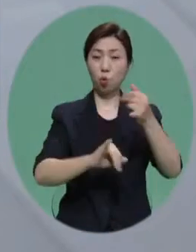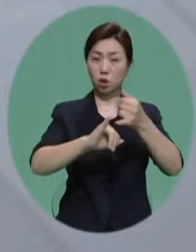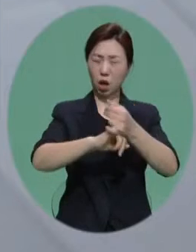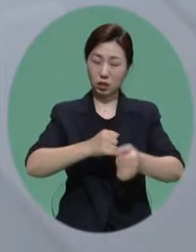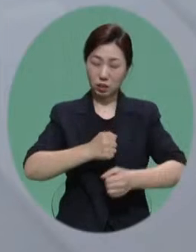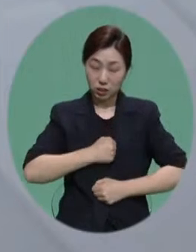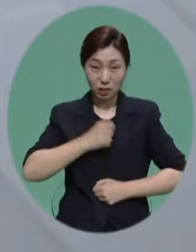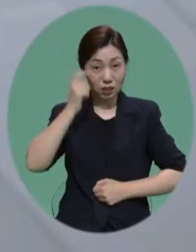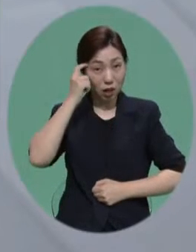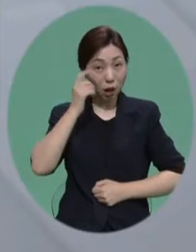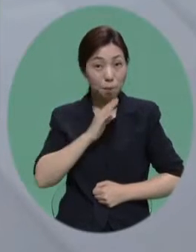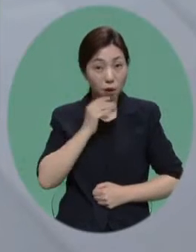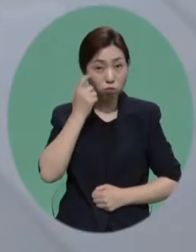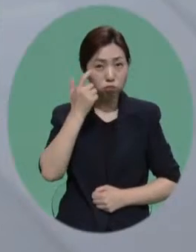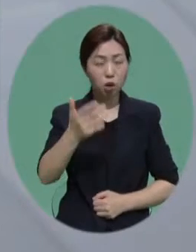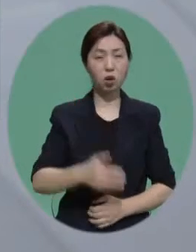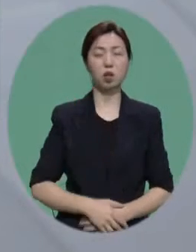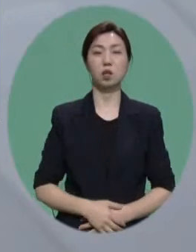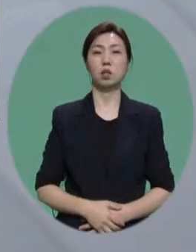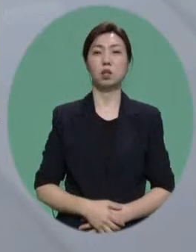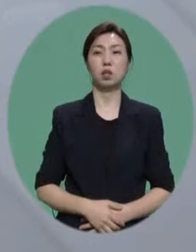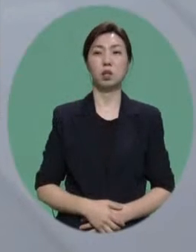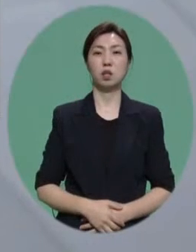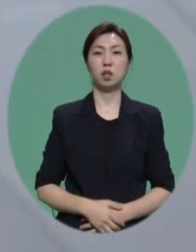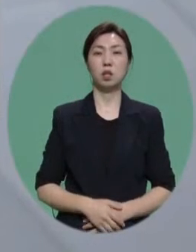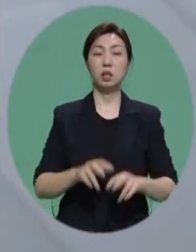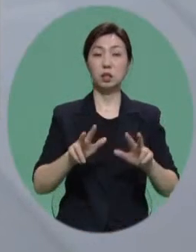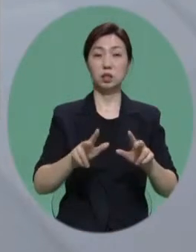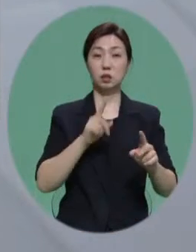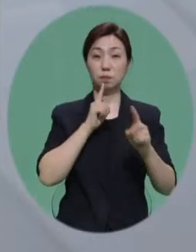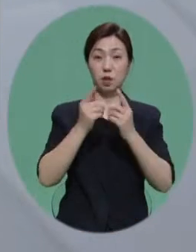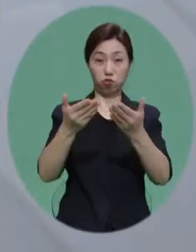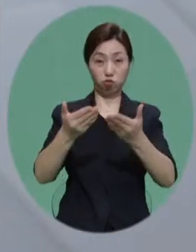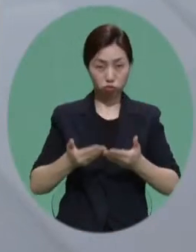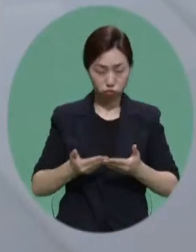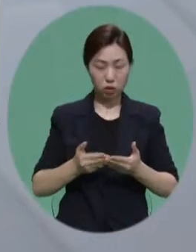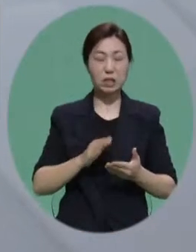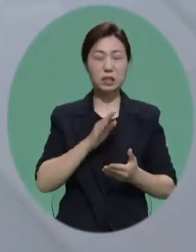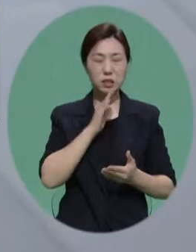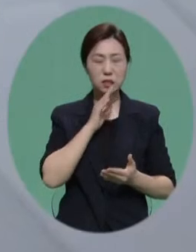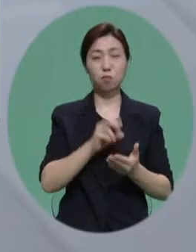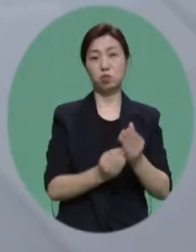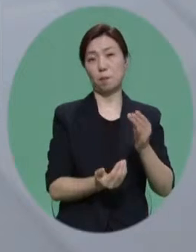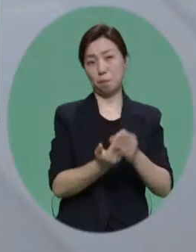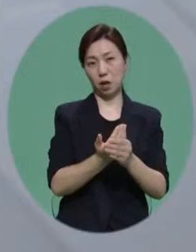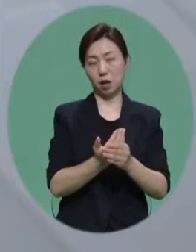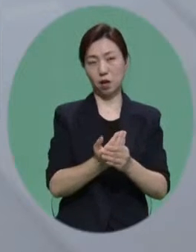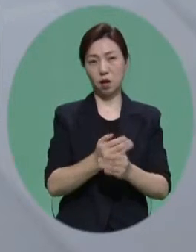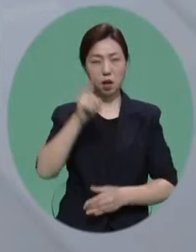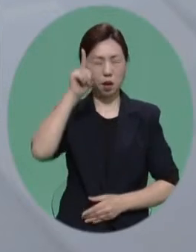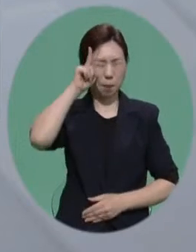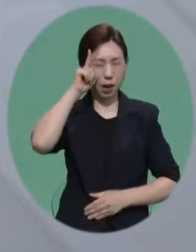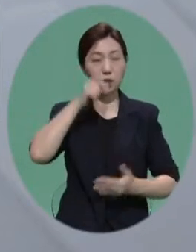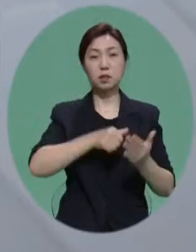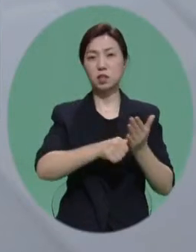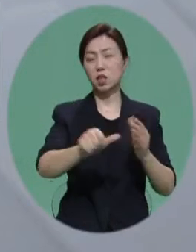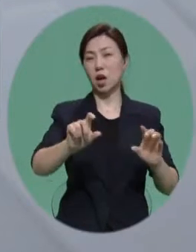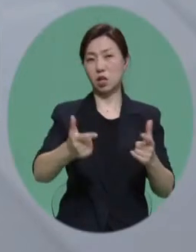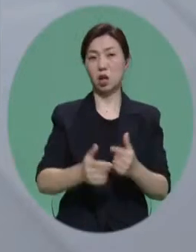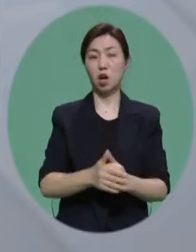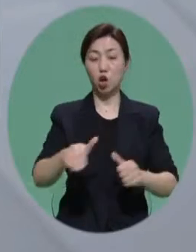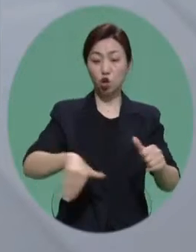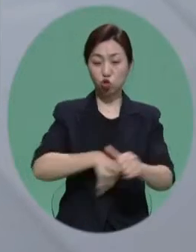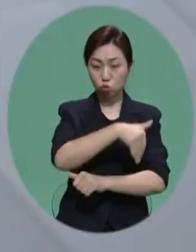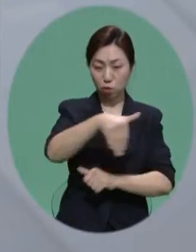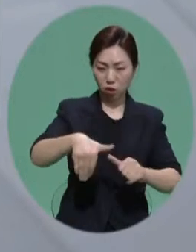아 저도 말씀하시니 실제로 벌어졌고 어 완벽하게 폐지됐다 내가 아무런 주변인 점 요소